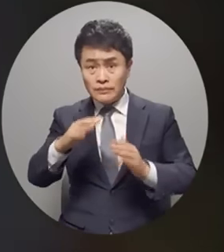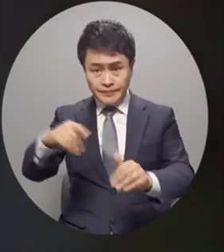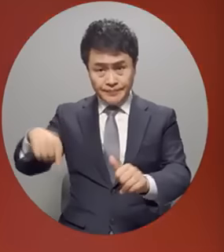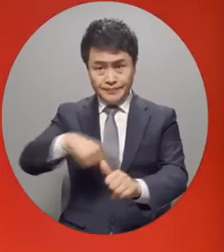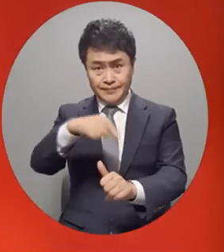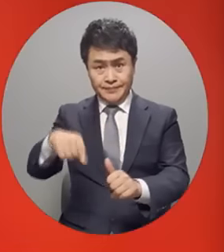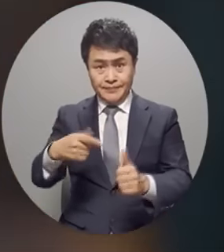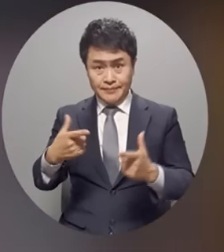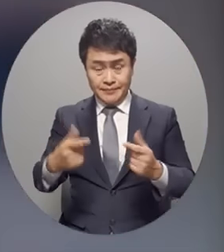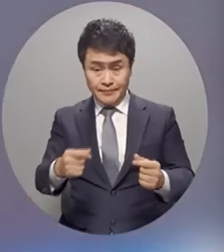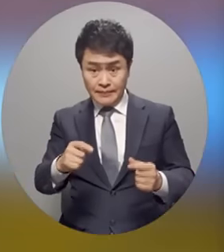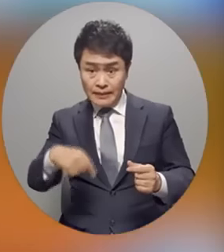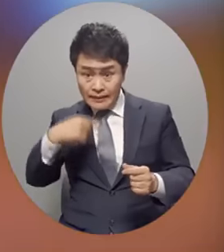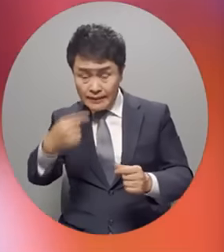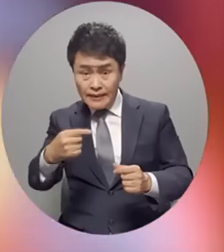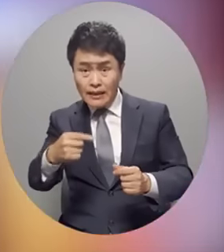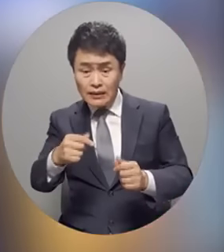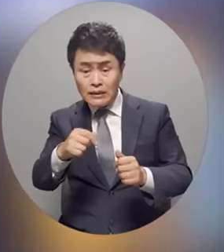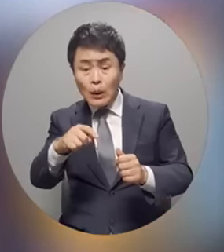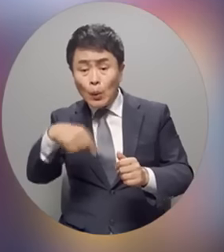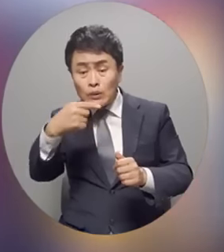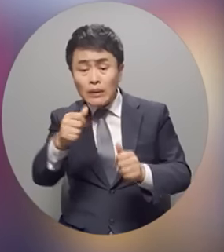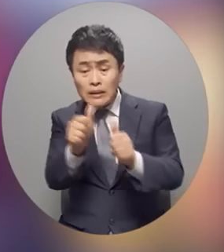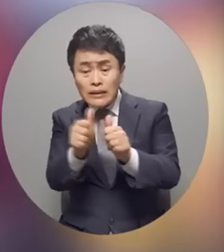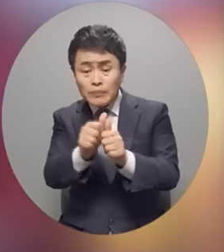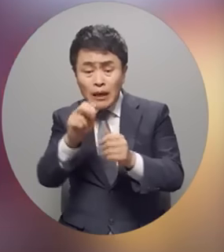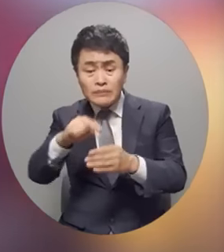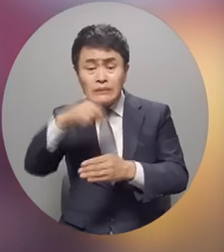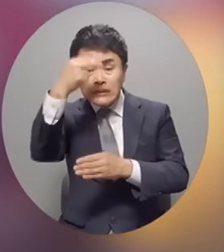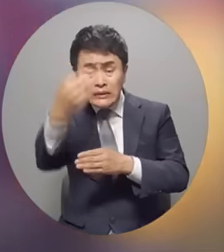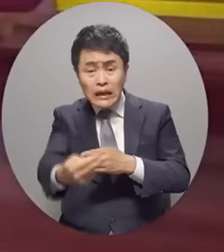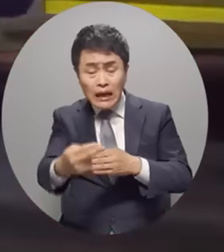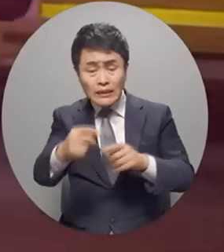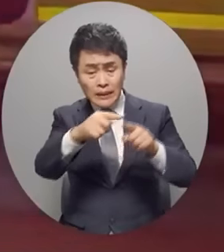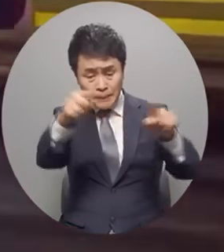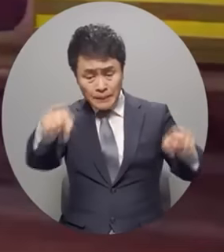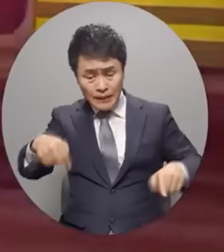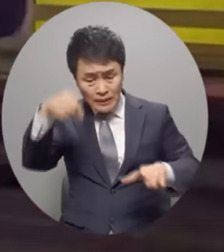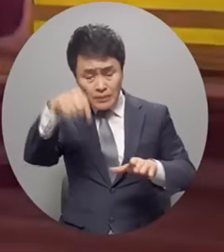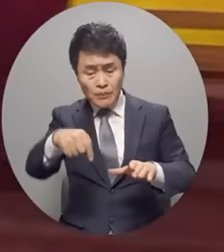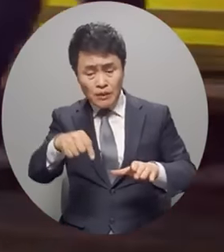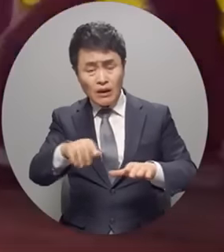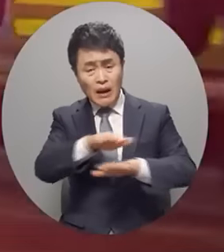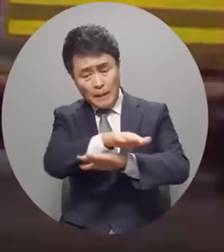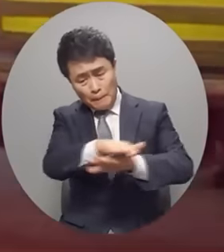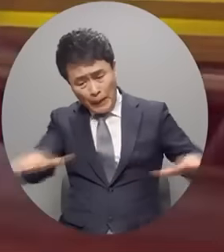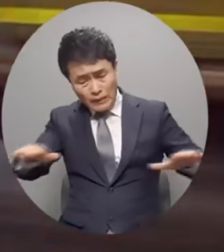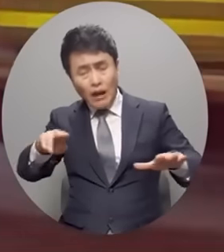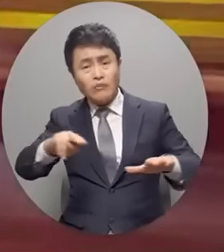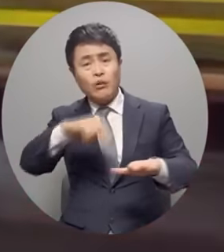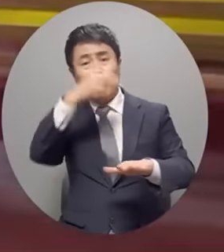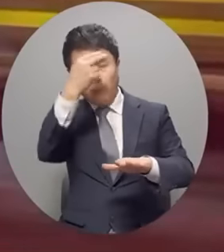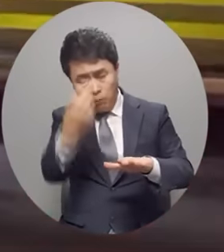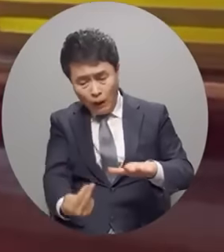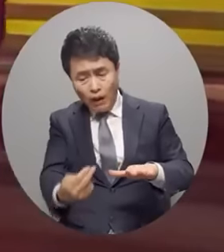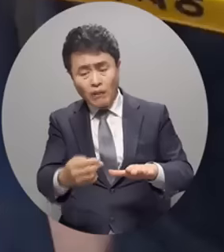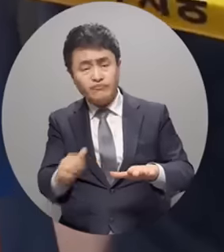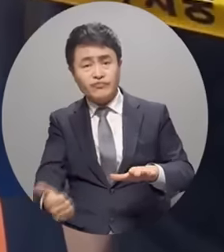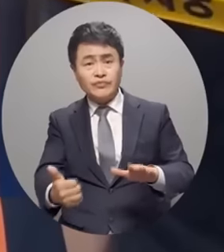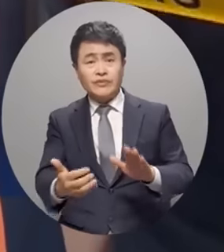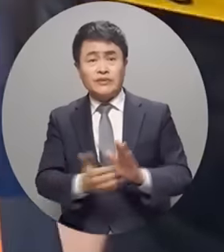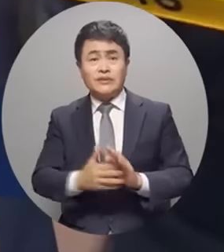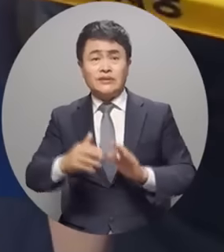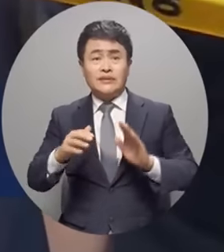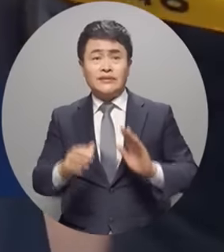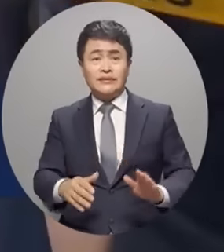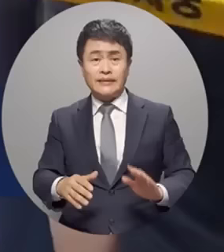속에서 뒤따라 몸을 던진 남성도 매트에 제대로 안착하지 못하고 바닥으로 추락했습니다. 에어매트가